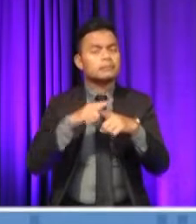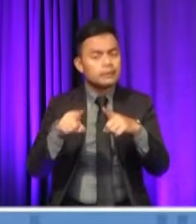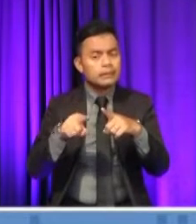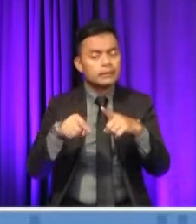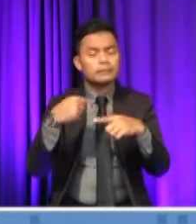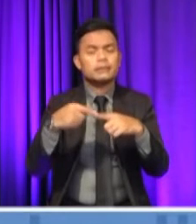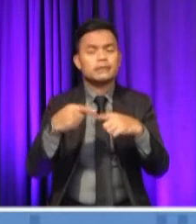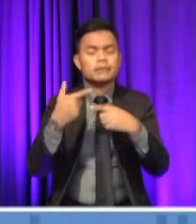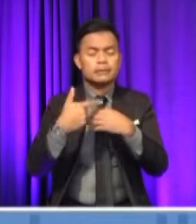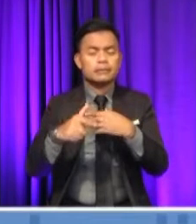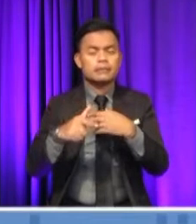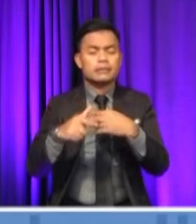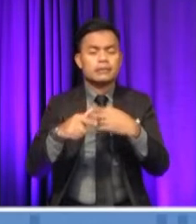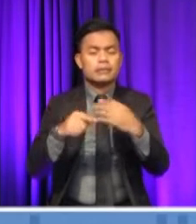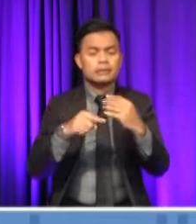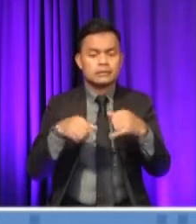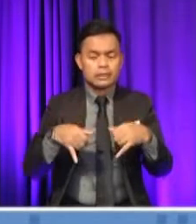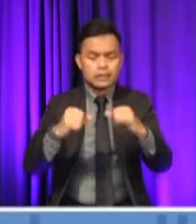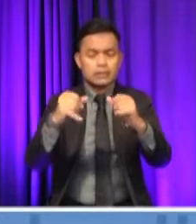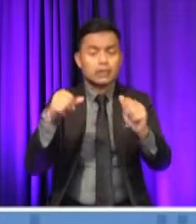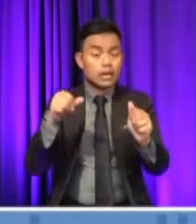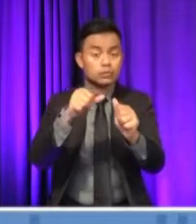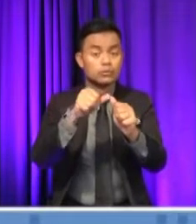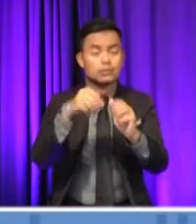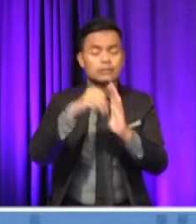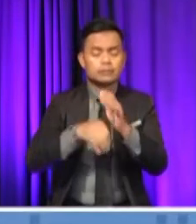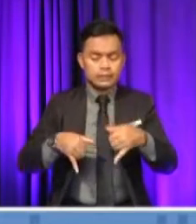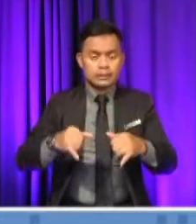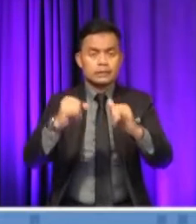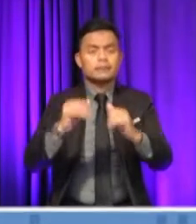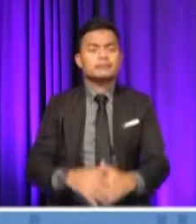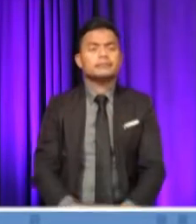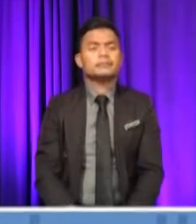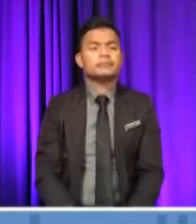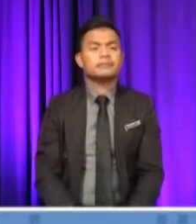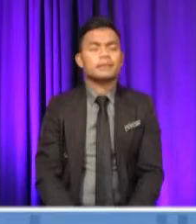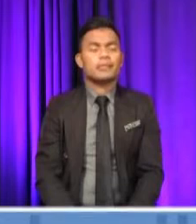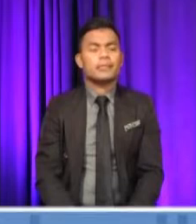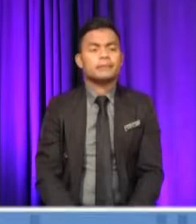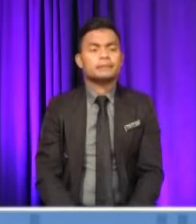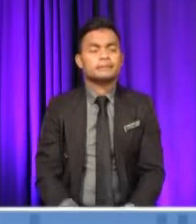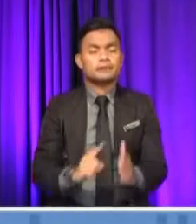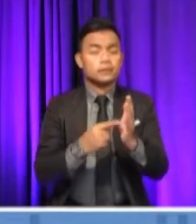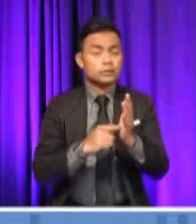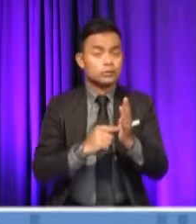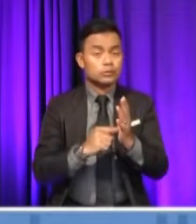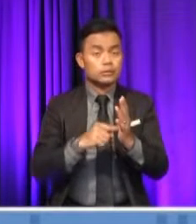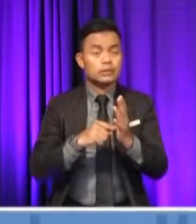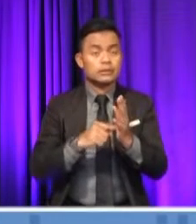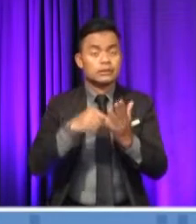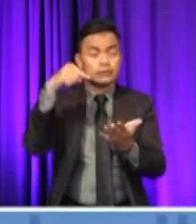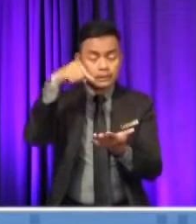ya? Siapa yang tahu? Okey. Okey. Cikgu, Swiss tekan buka.